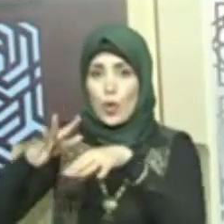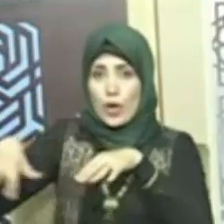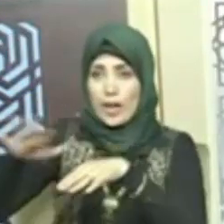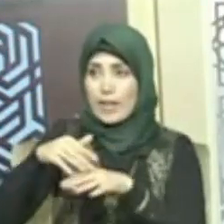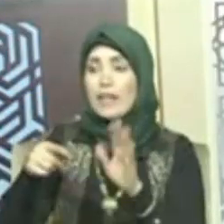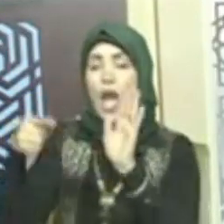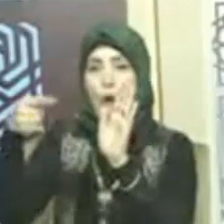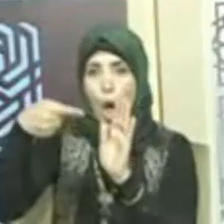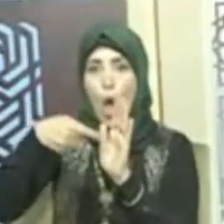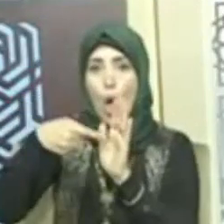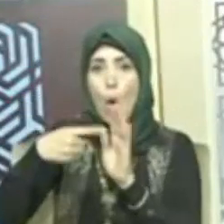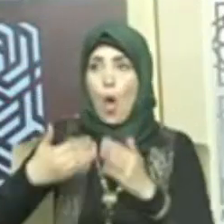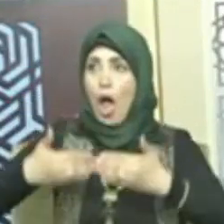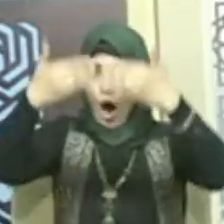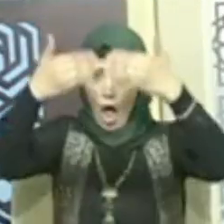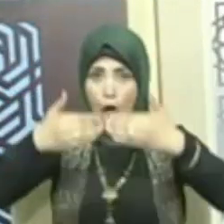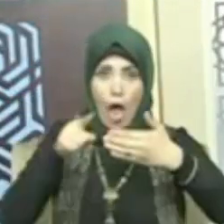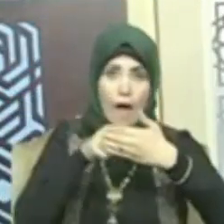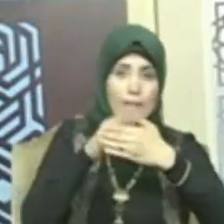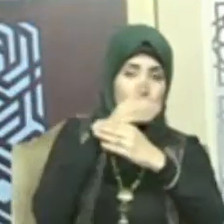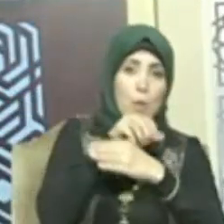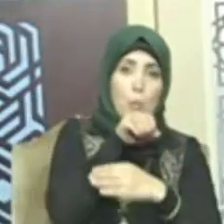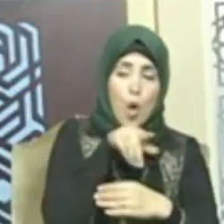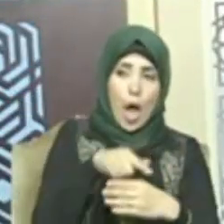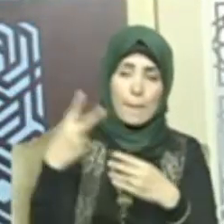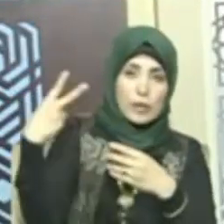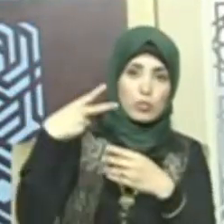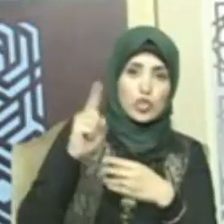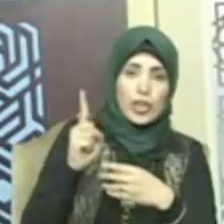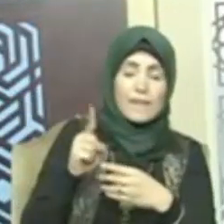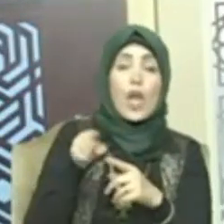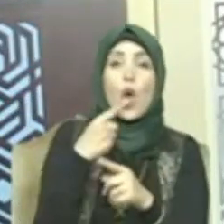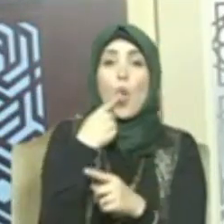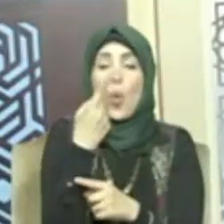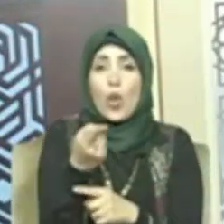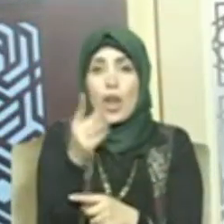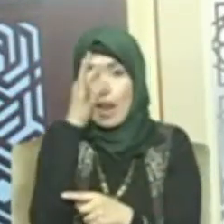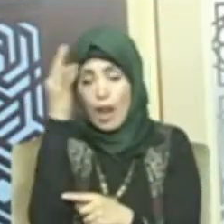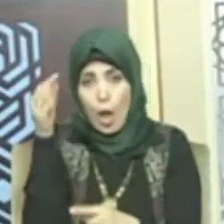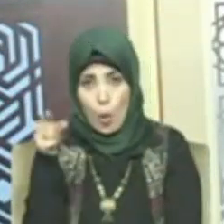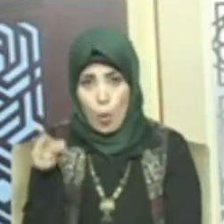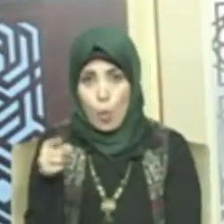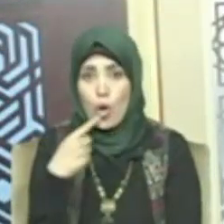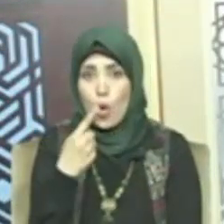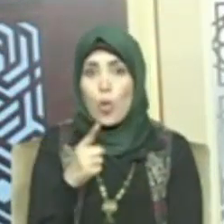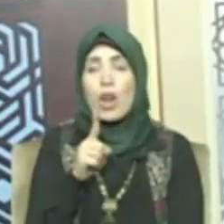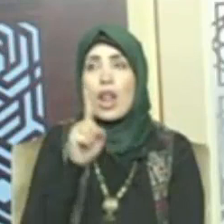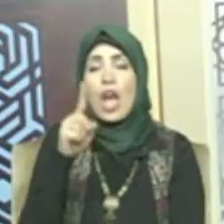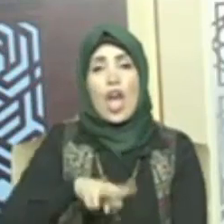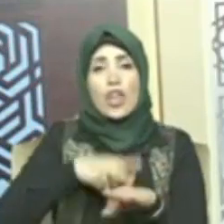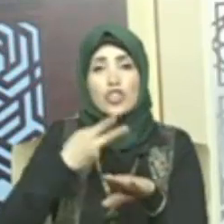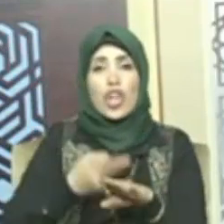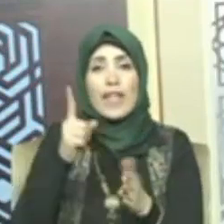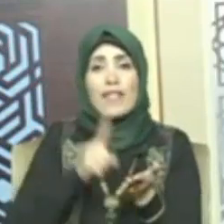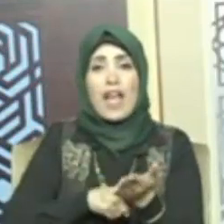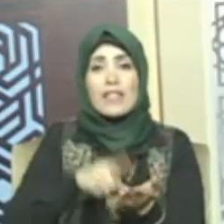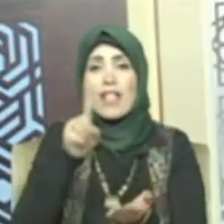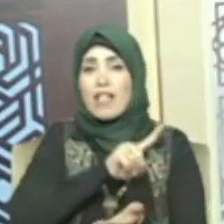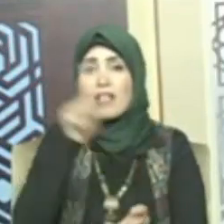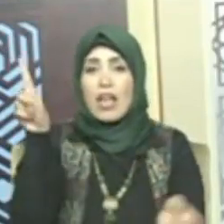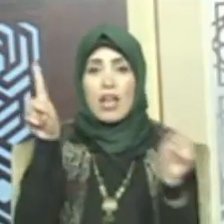هذا الحائط أنه من لقي الله يشهد أن لا إله